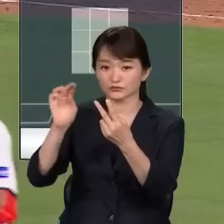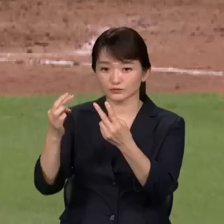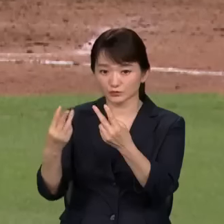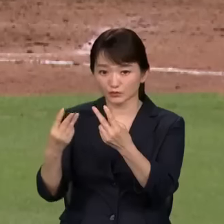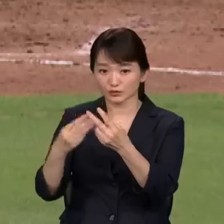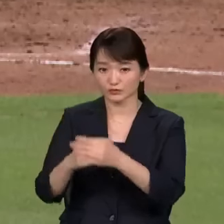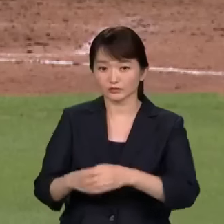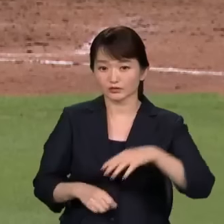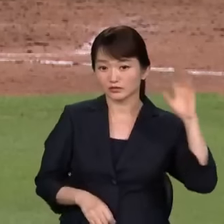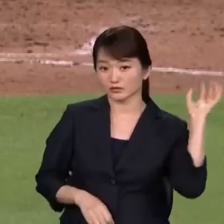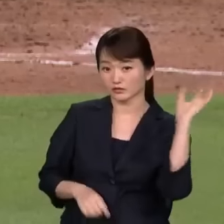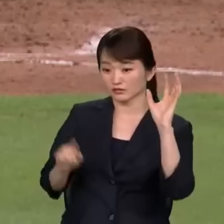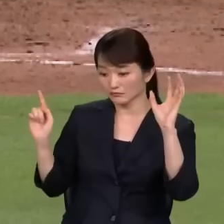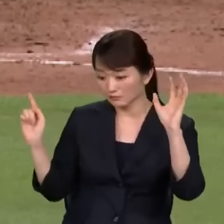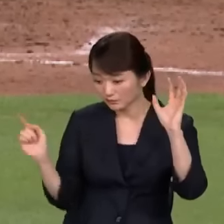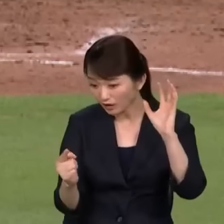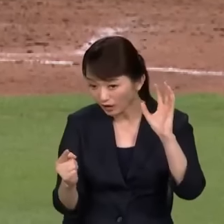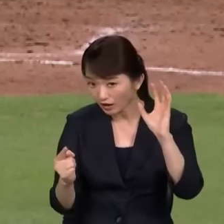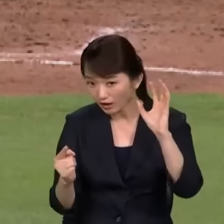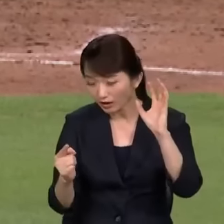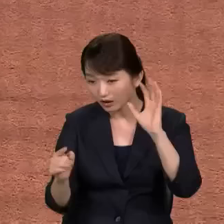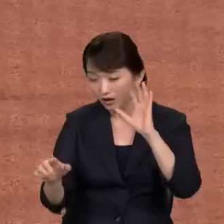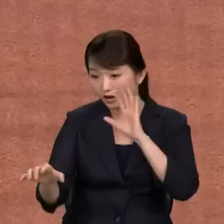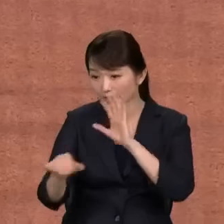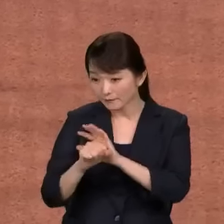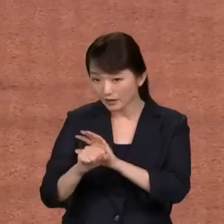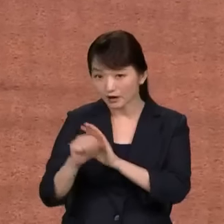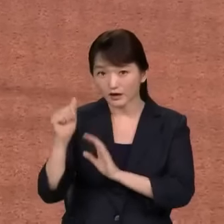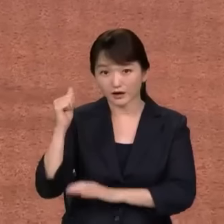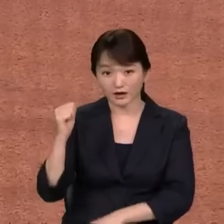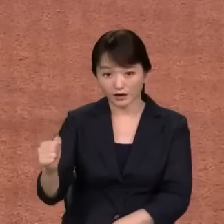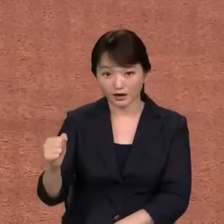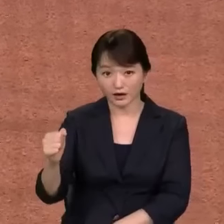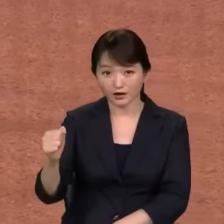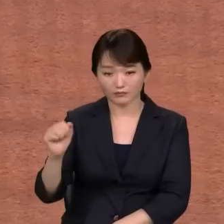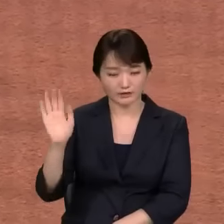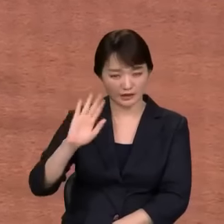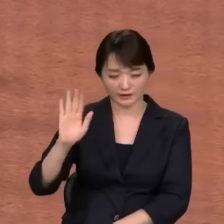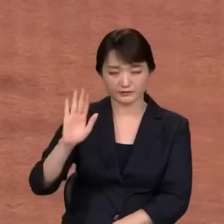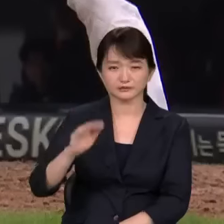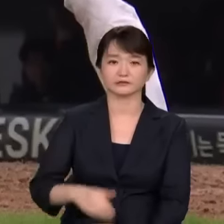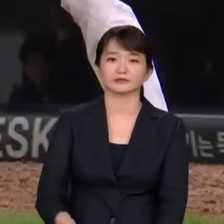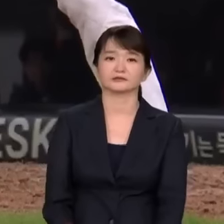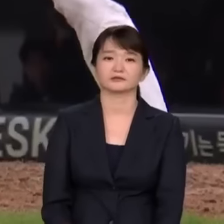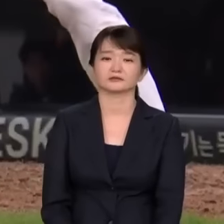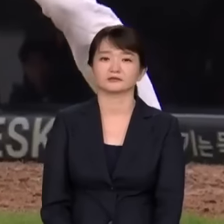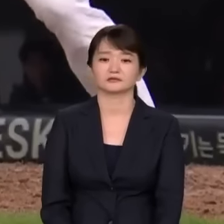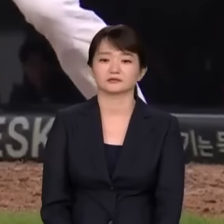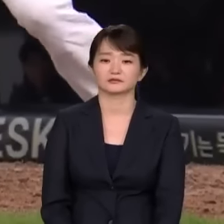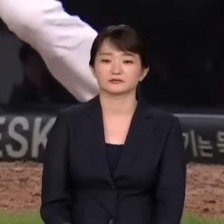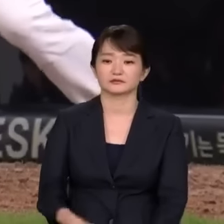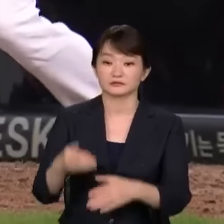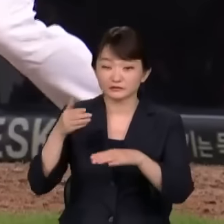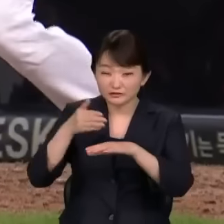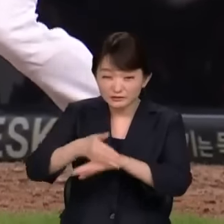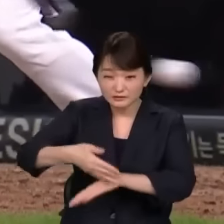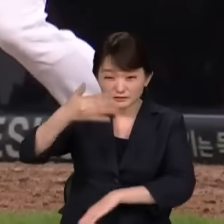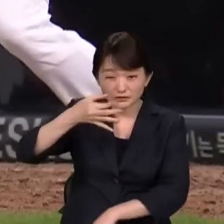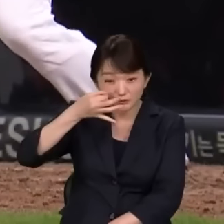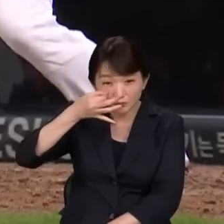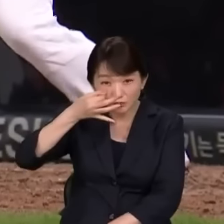멈춥니다. 스윙이면 그대로 삼진 아웃되는 상황. 삼루심은 스윙이 아니라고 손짓합니다. 그러나 느린 그림을 보면